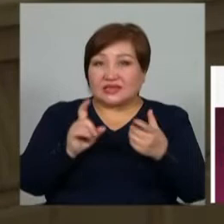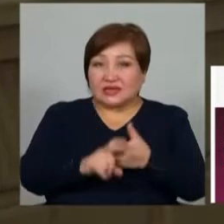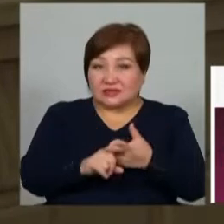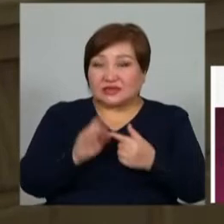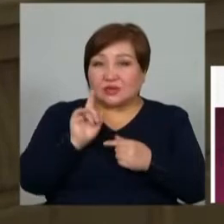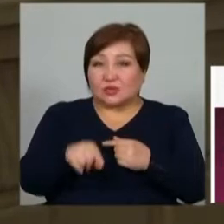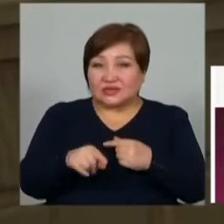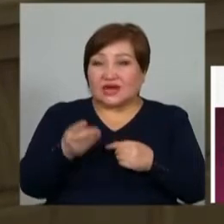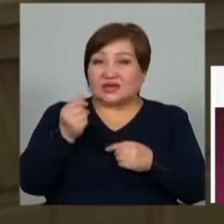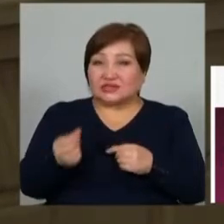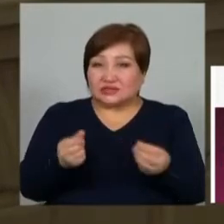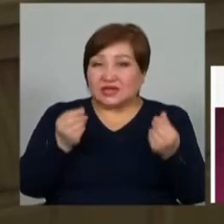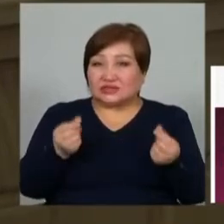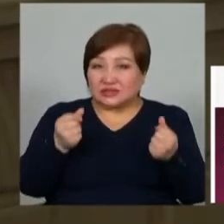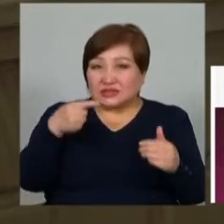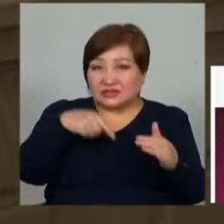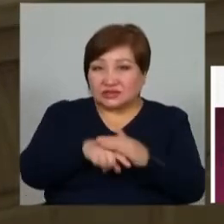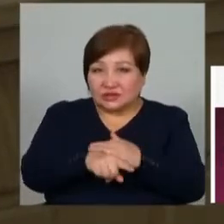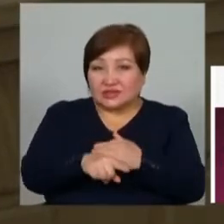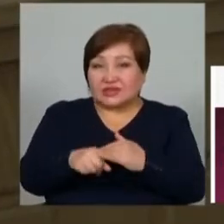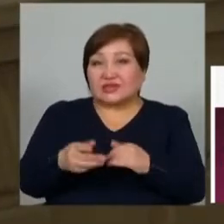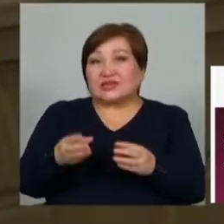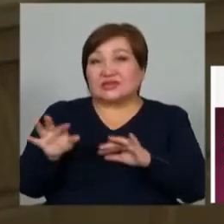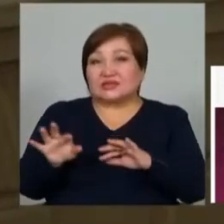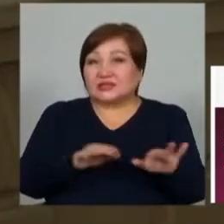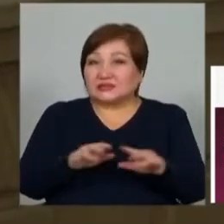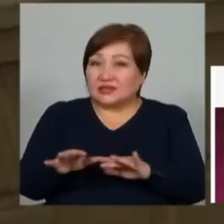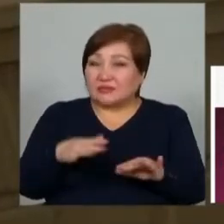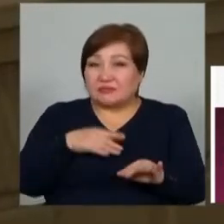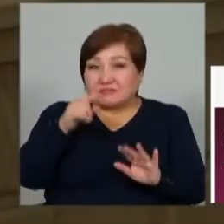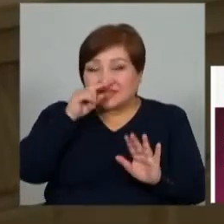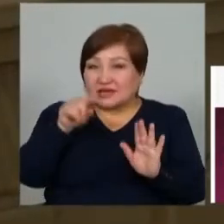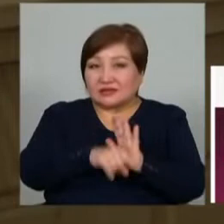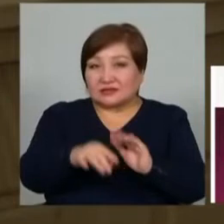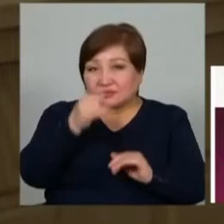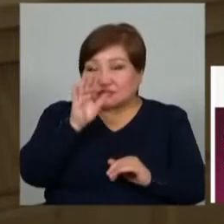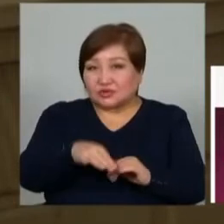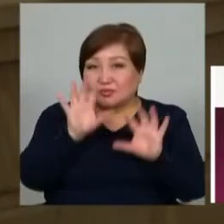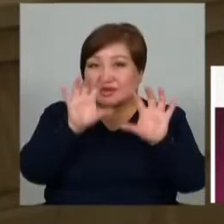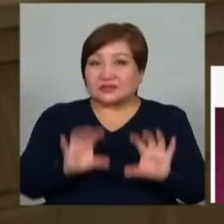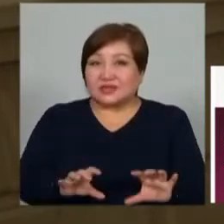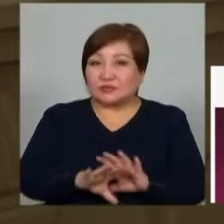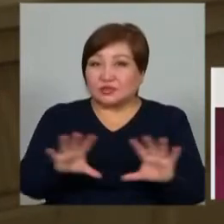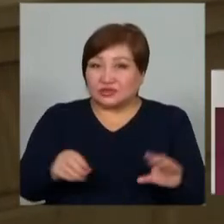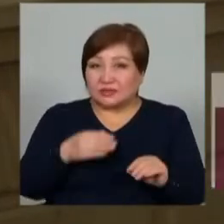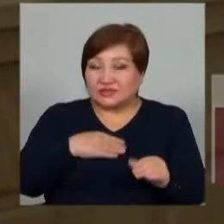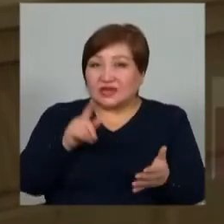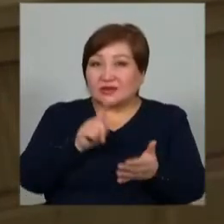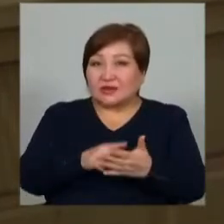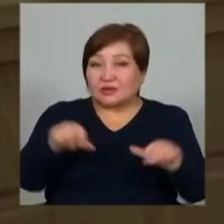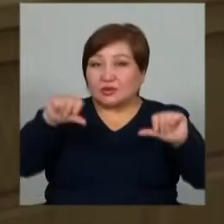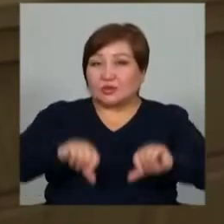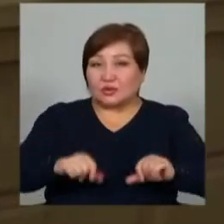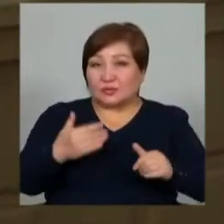қаржылық ішкі саясатына, ішкі жаңағы шараларын біз араласамаймыз. Біз заң бойынша біз оғандай мүмкіндігіміз жоқ, ондай құқығымыз